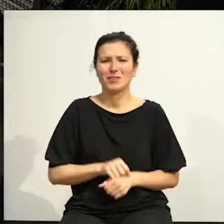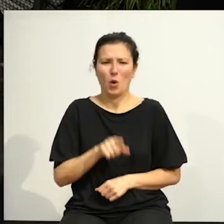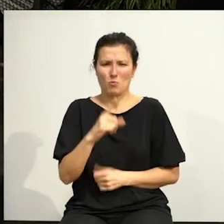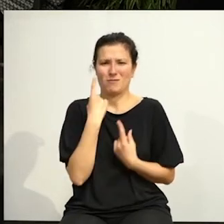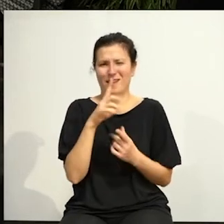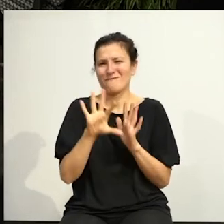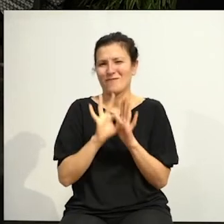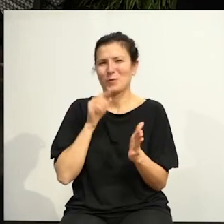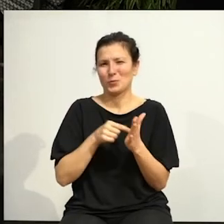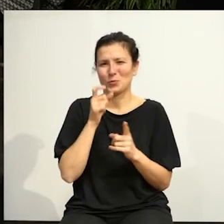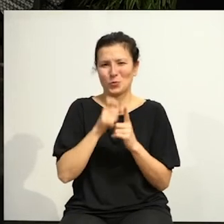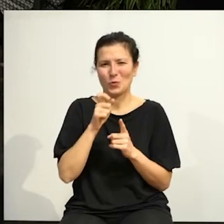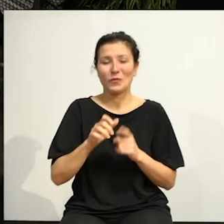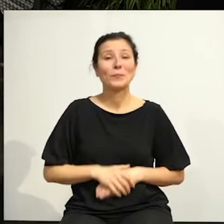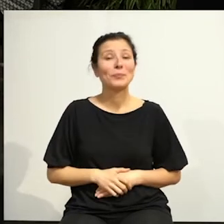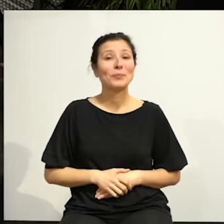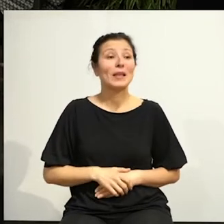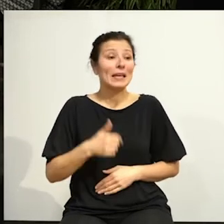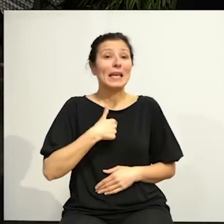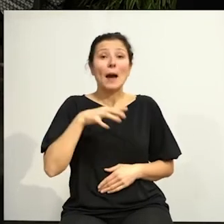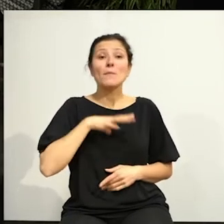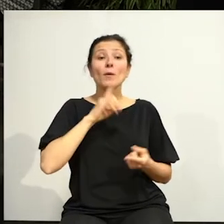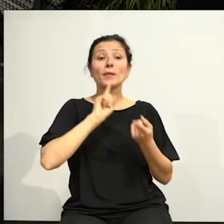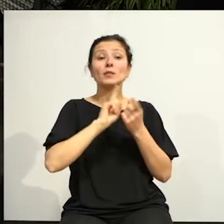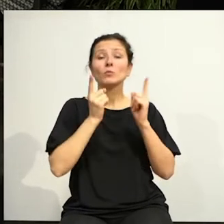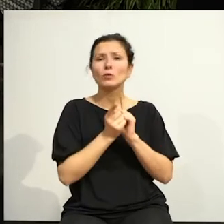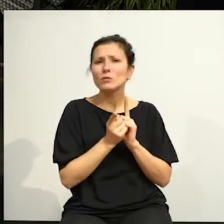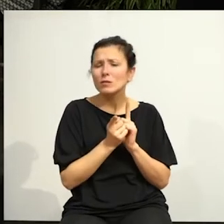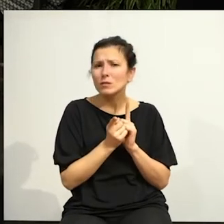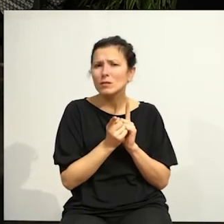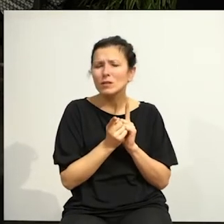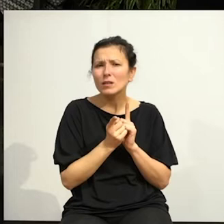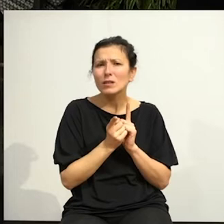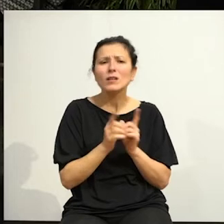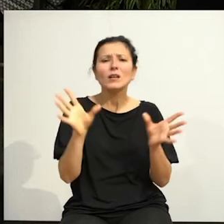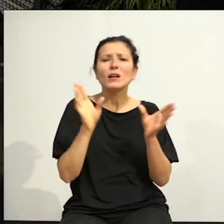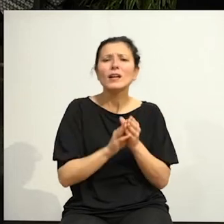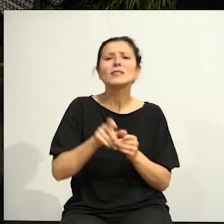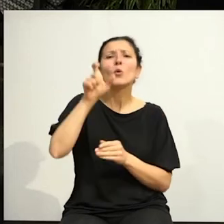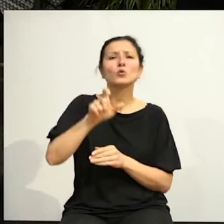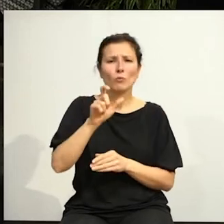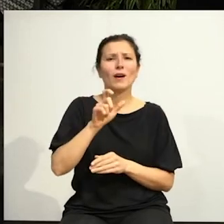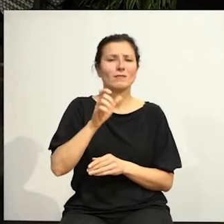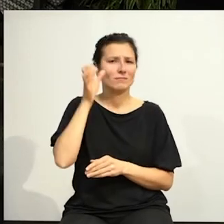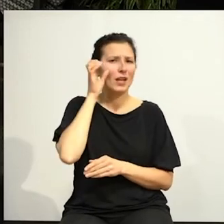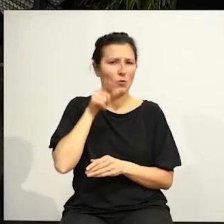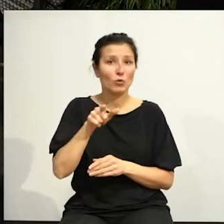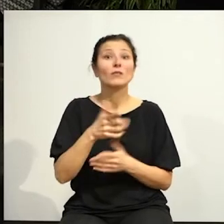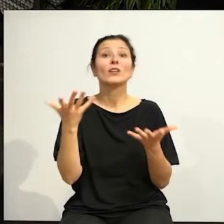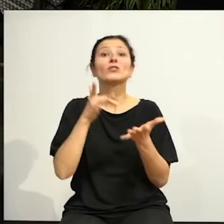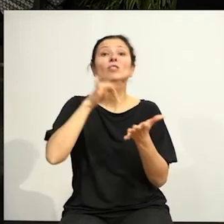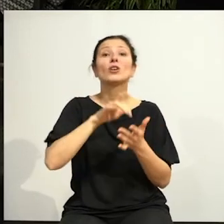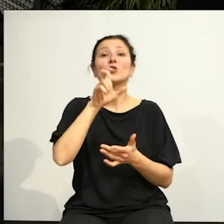słowo. I byłem na spotkaniu z starym już bardzo Tymoteuszem Karpowiczem w Chicago, który